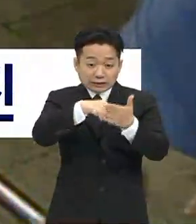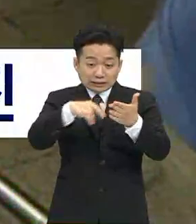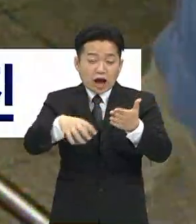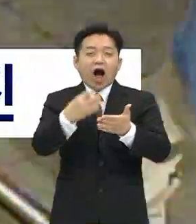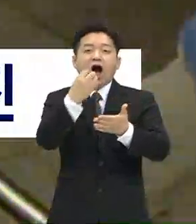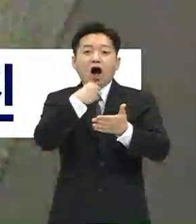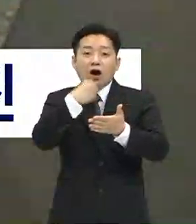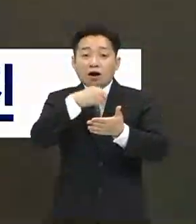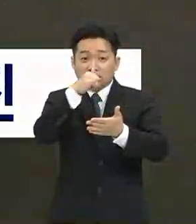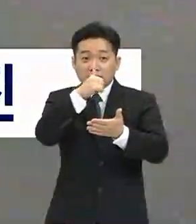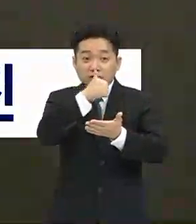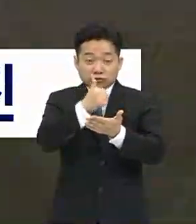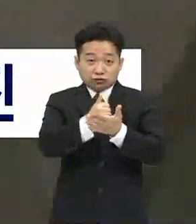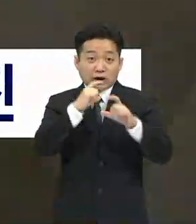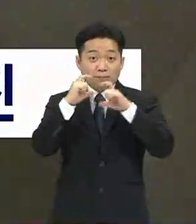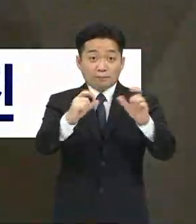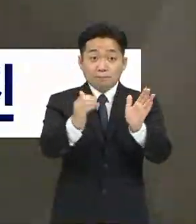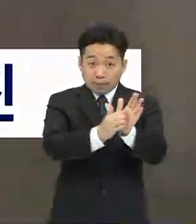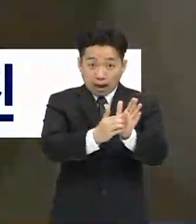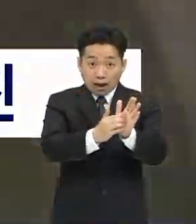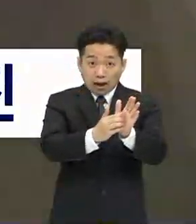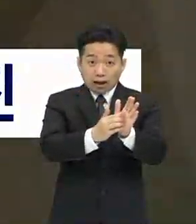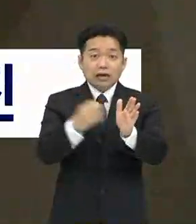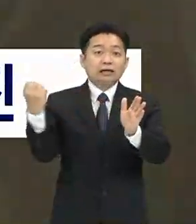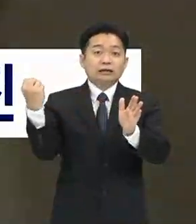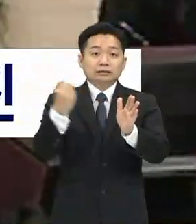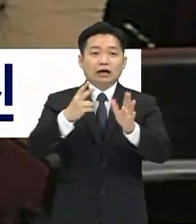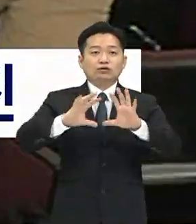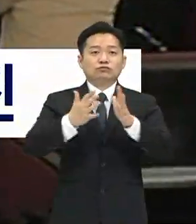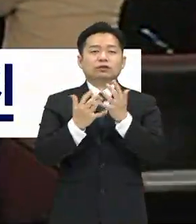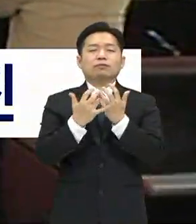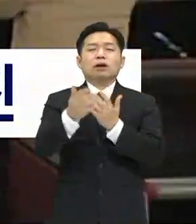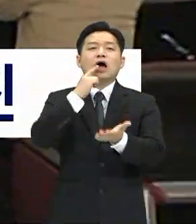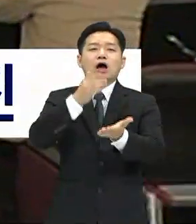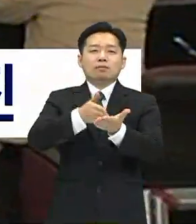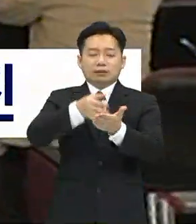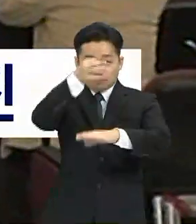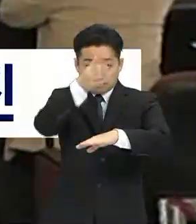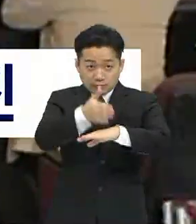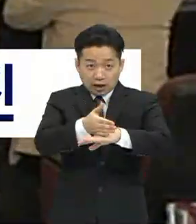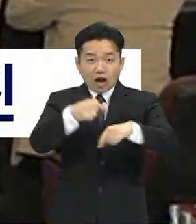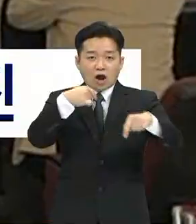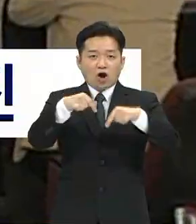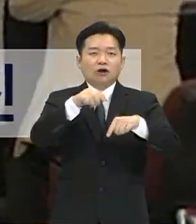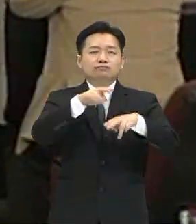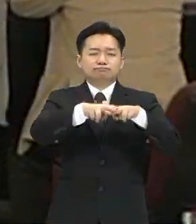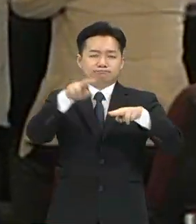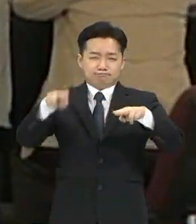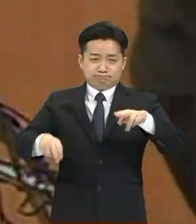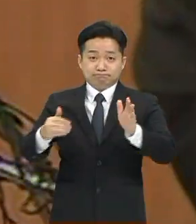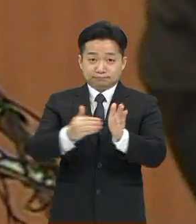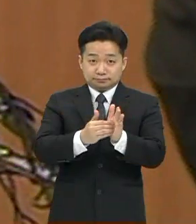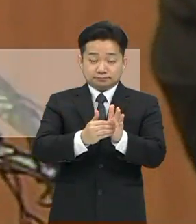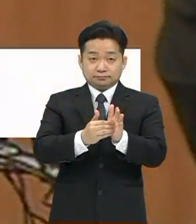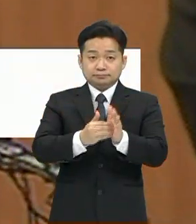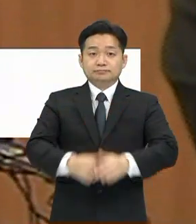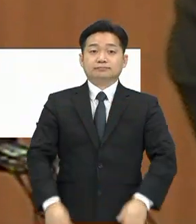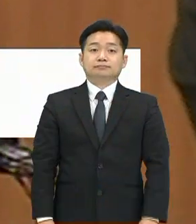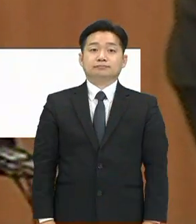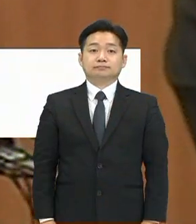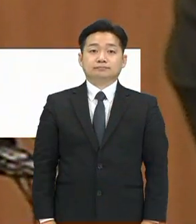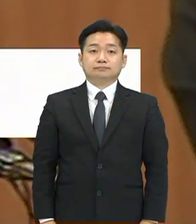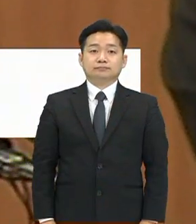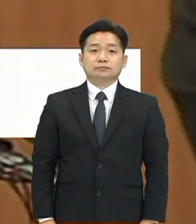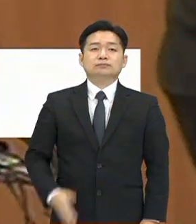혐의로 유죄 판결을 받은 이 회장은 다시 대국민 사과를 하고 경영 일선에서 물러났습니다. 진심으로